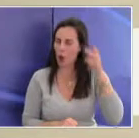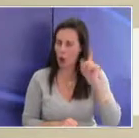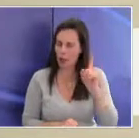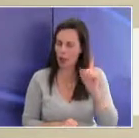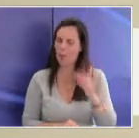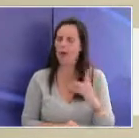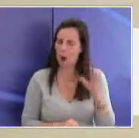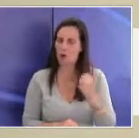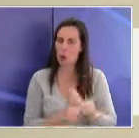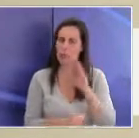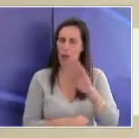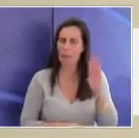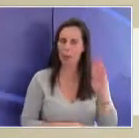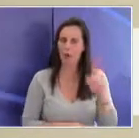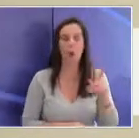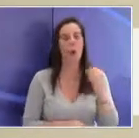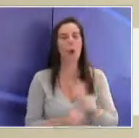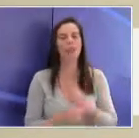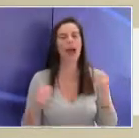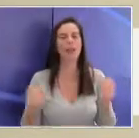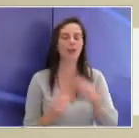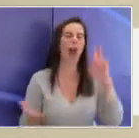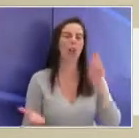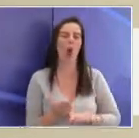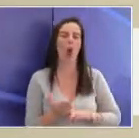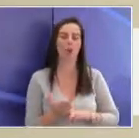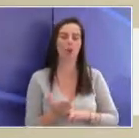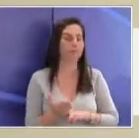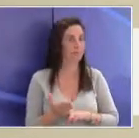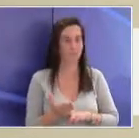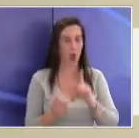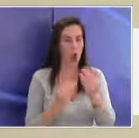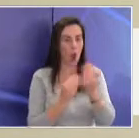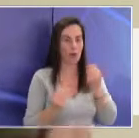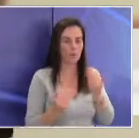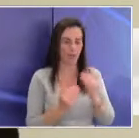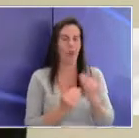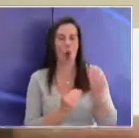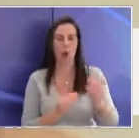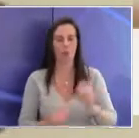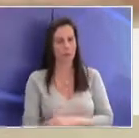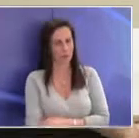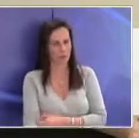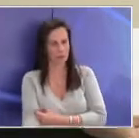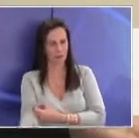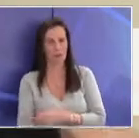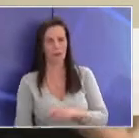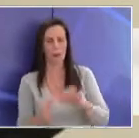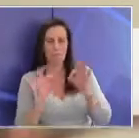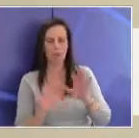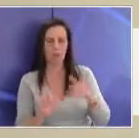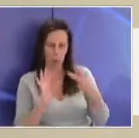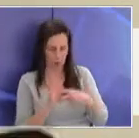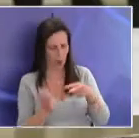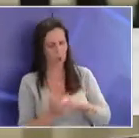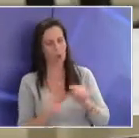על המשמעות של המעשים שלו, הוא עשה את הצעד הנכון, לא רגע לפני ולא רגע אחרי. אנחנו מבינים שזה היה עכשיו. מאוד מתוכנן,